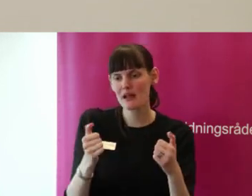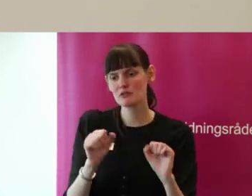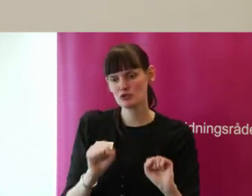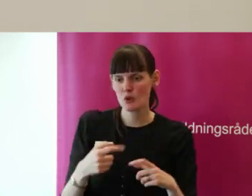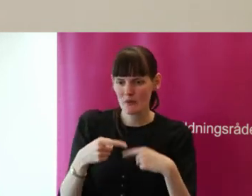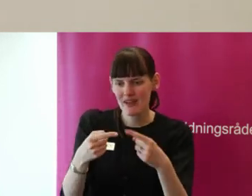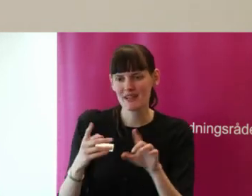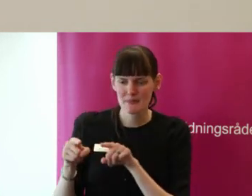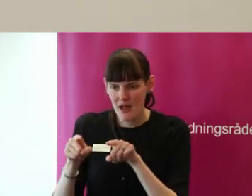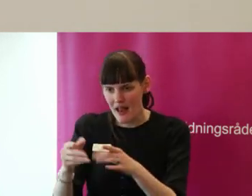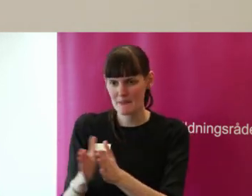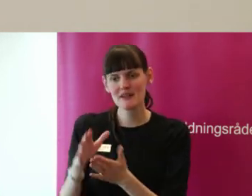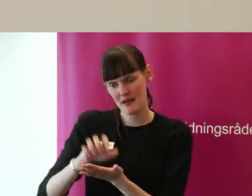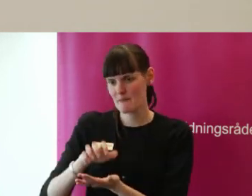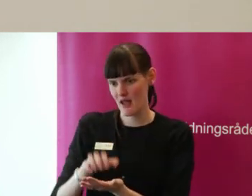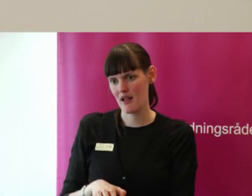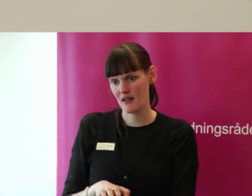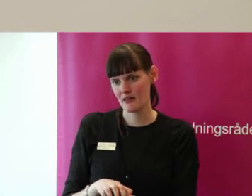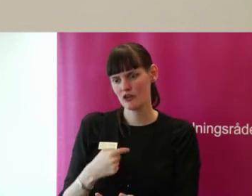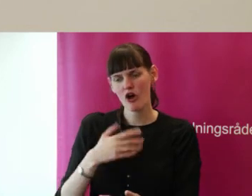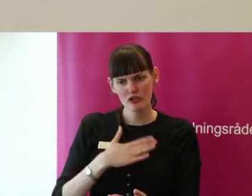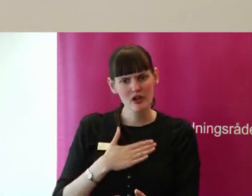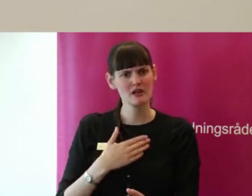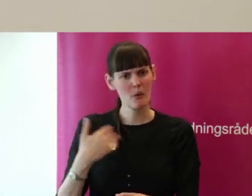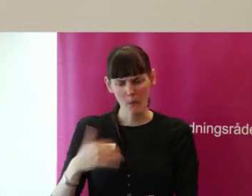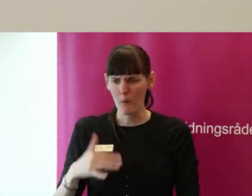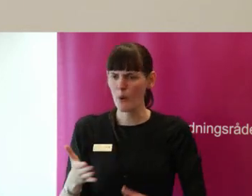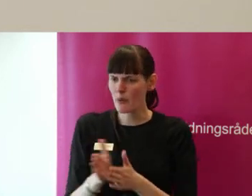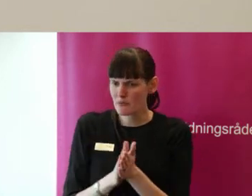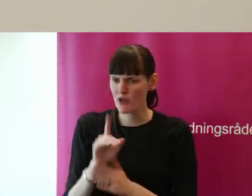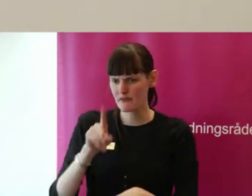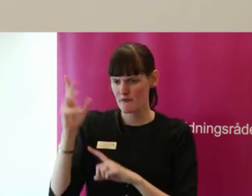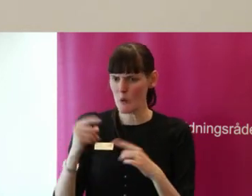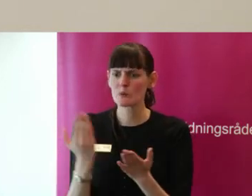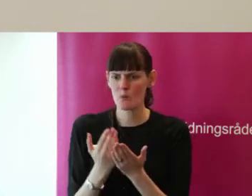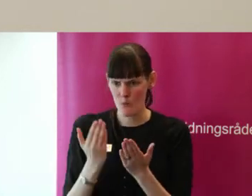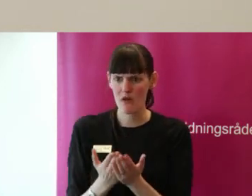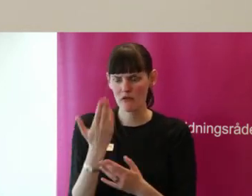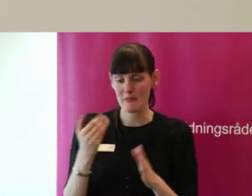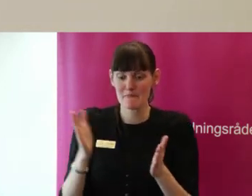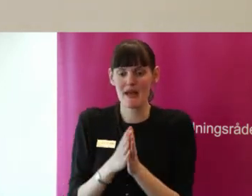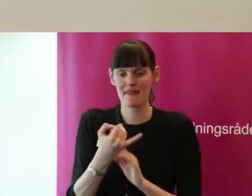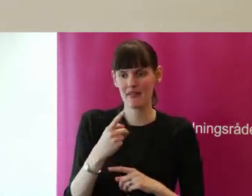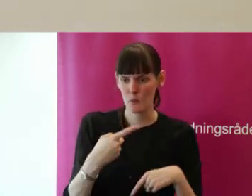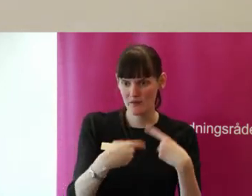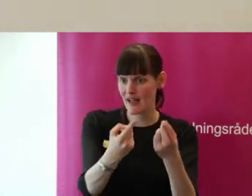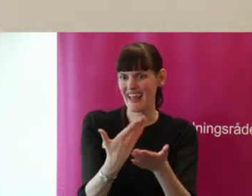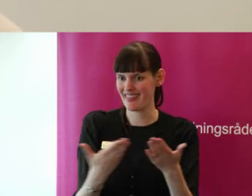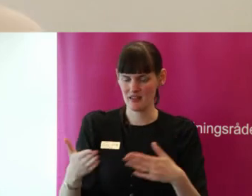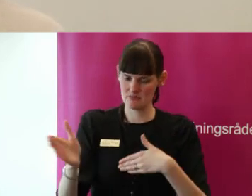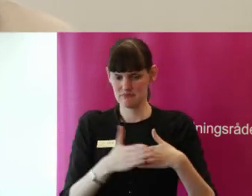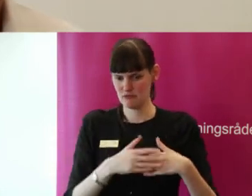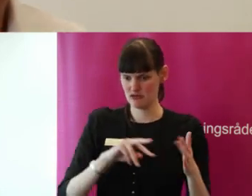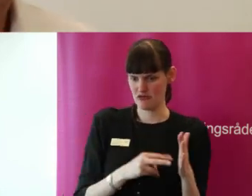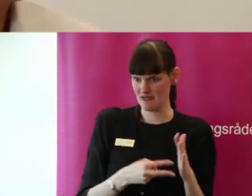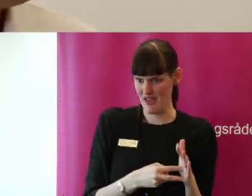det är där jag känner det är en jättestor utmaning för folkhögskolan att finnas med i denna utvecklingen och inte vara det slutna systemet där inga